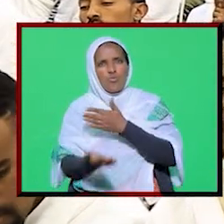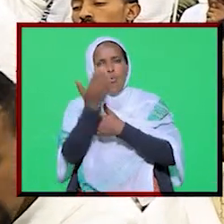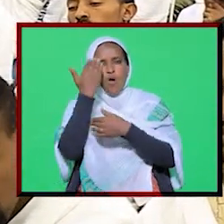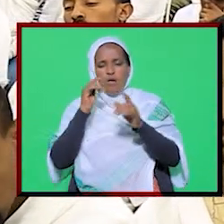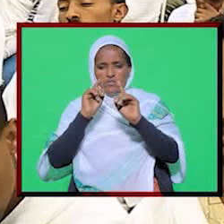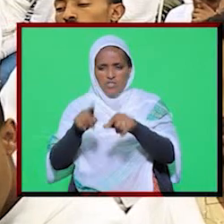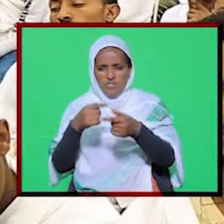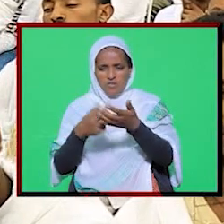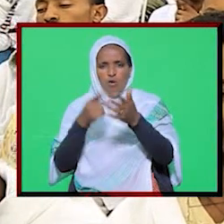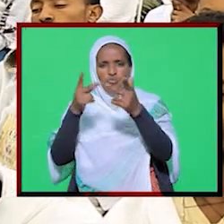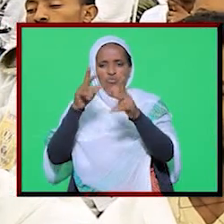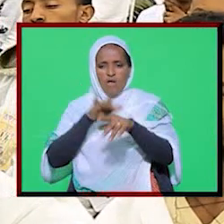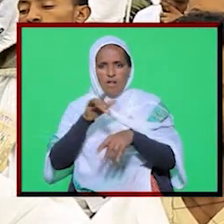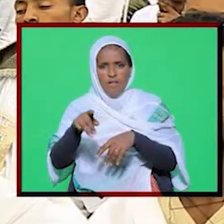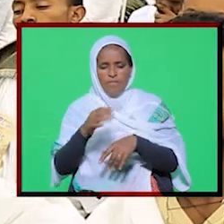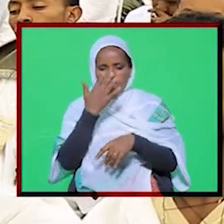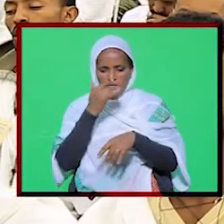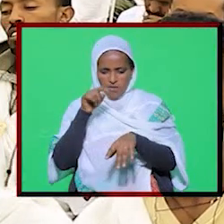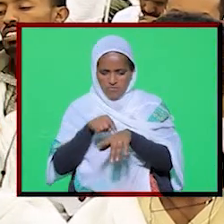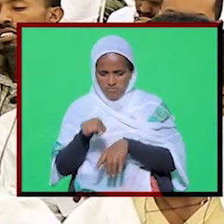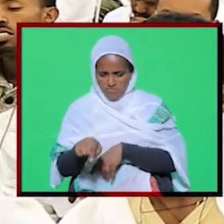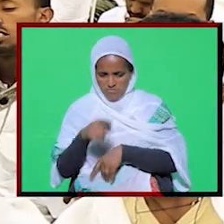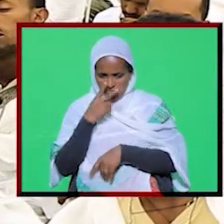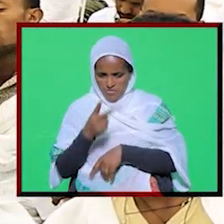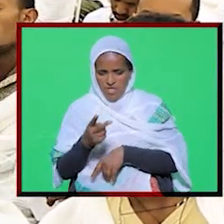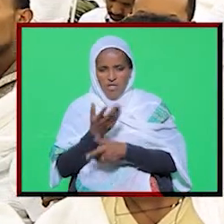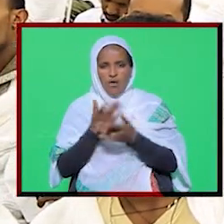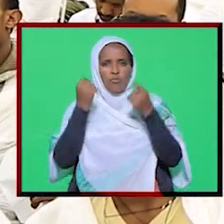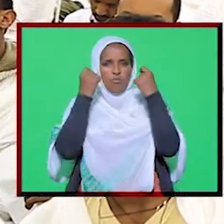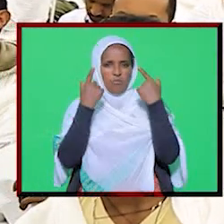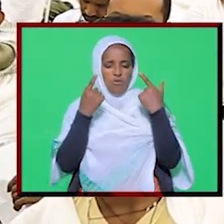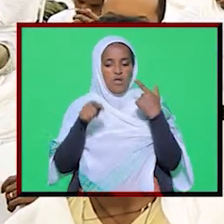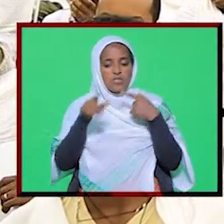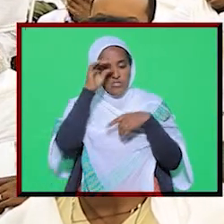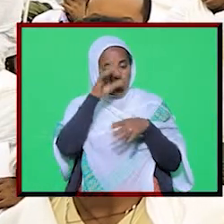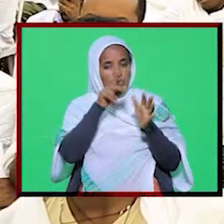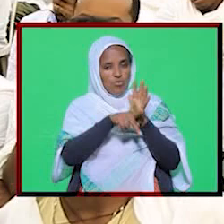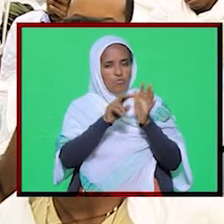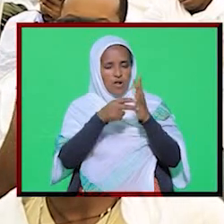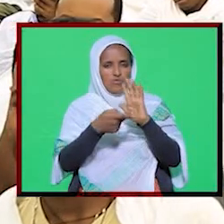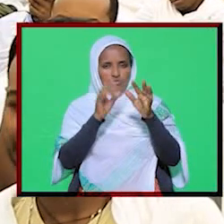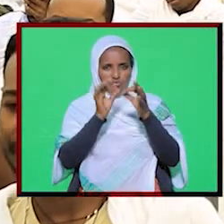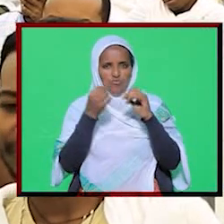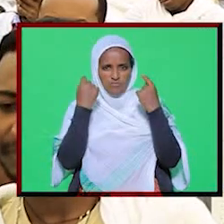በጠዋት ሲሄድ እዚያ እርሻ መሬት ላይ የደም ምልክት አየ። ነገሩ ገባው፣ እኚህ ሰው ገለውታል ማለት